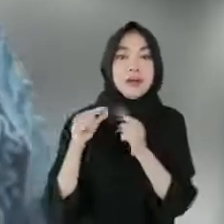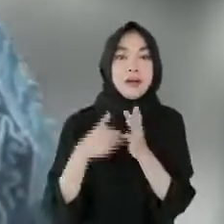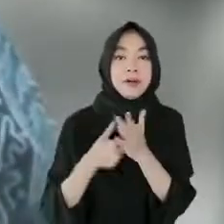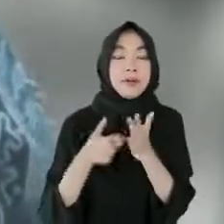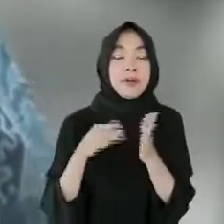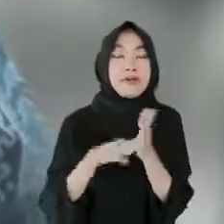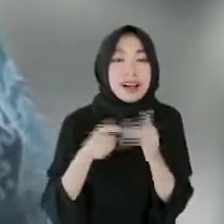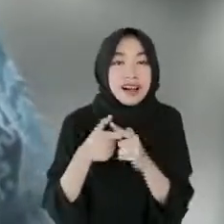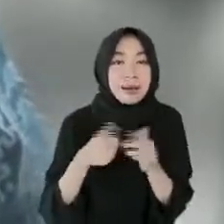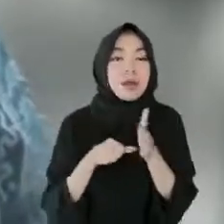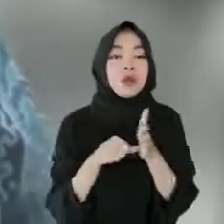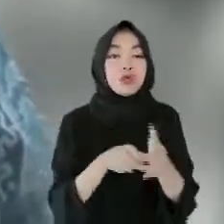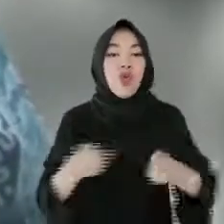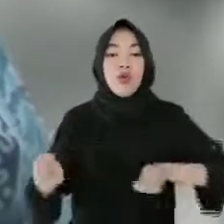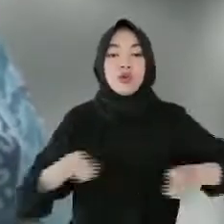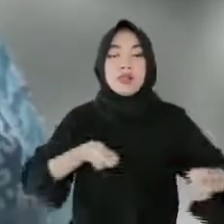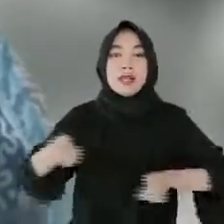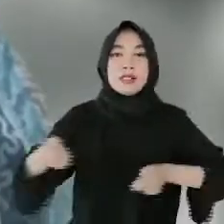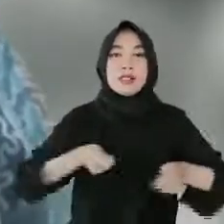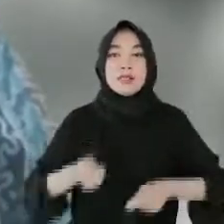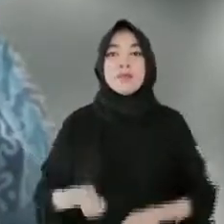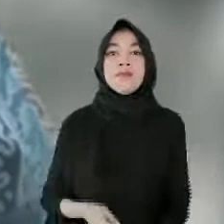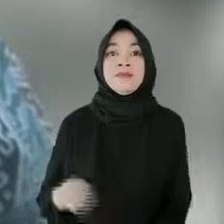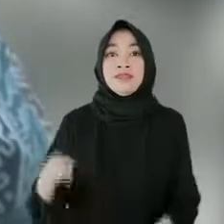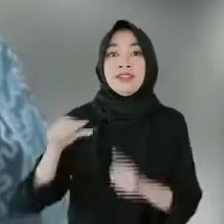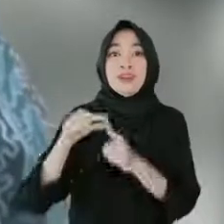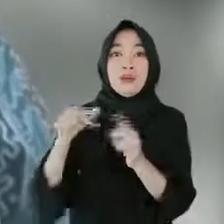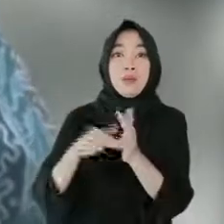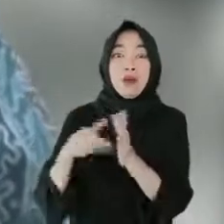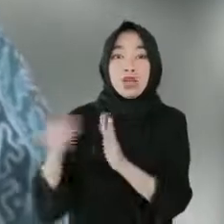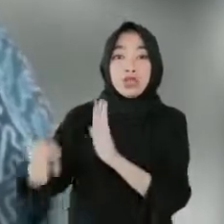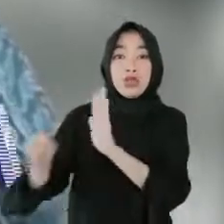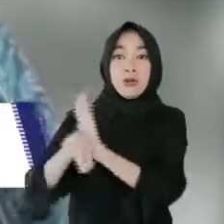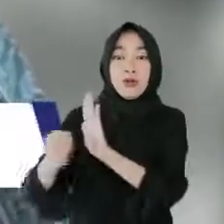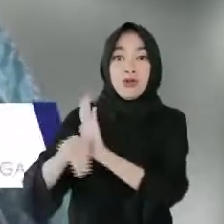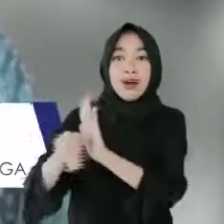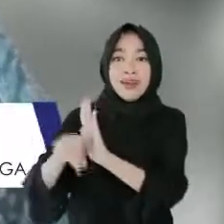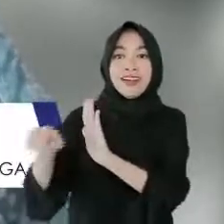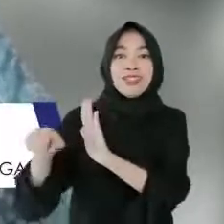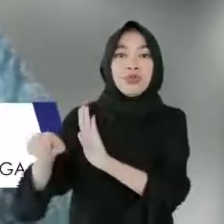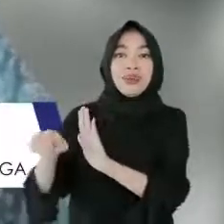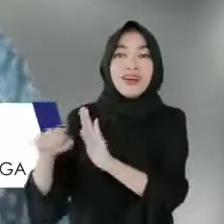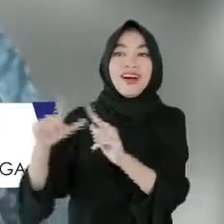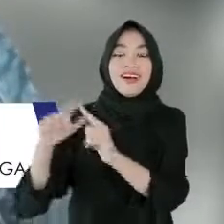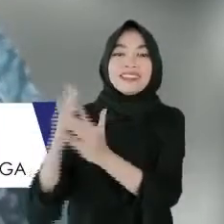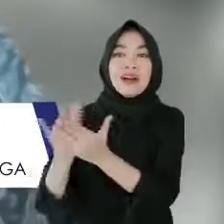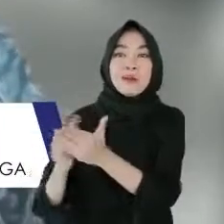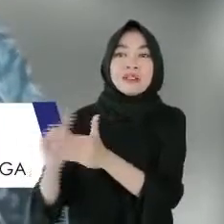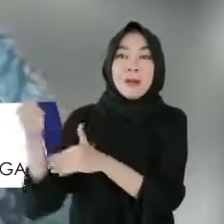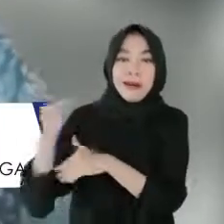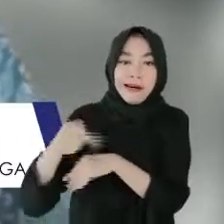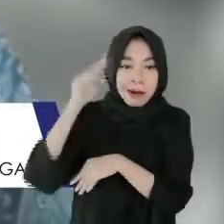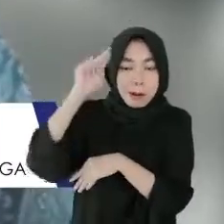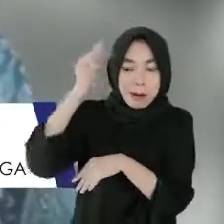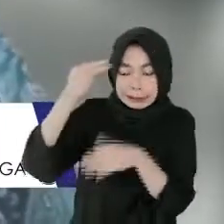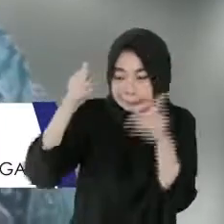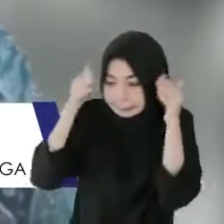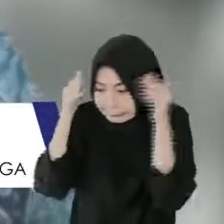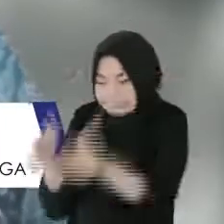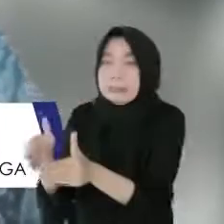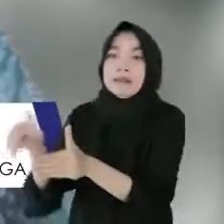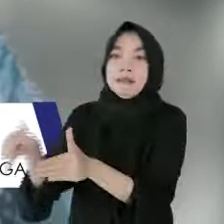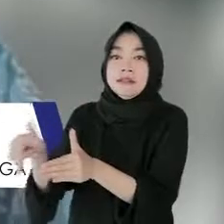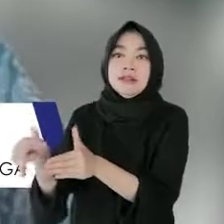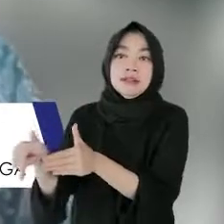seperti kita berdoa bersama babon dipangkuannya nelpon yang pertama kali sehingga pemerintah betul-betul